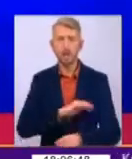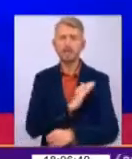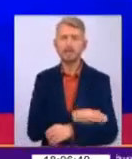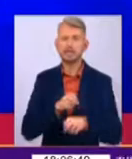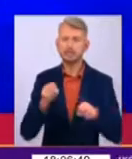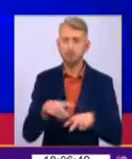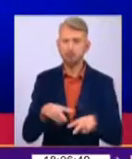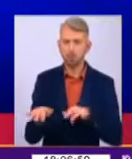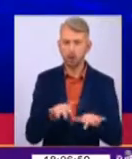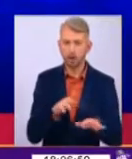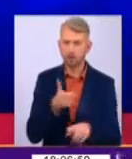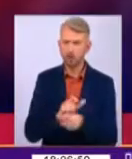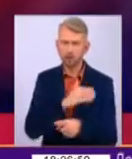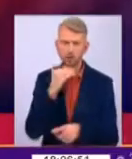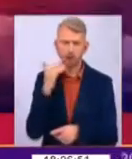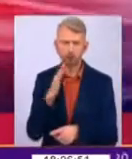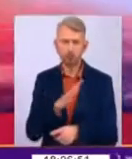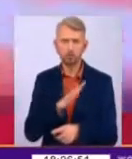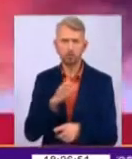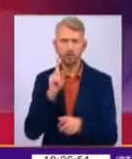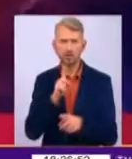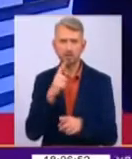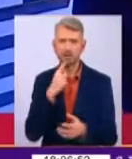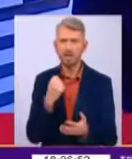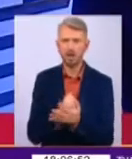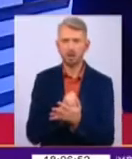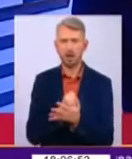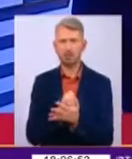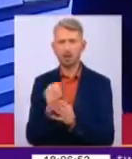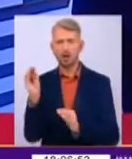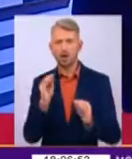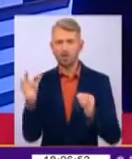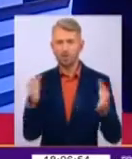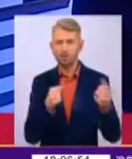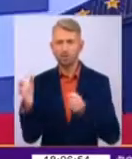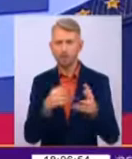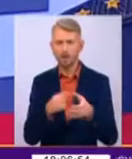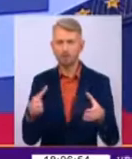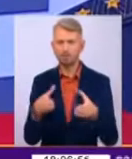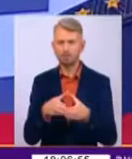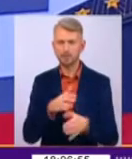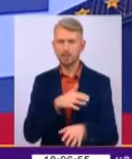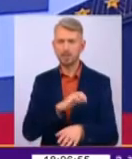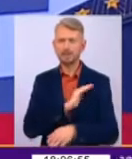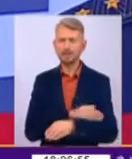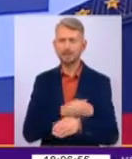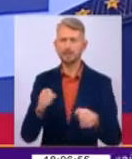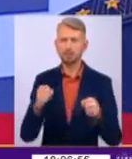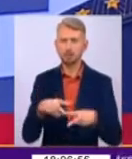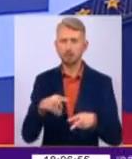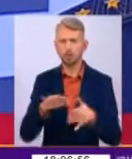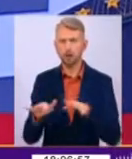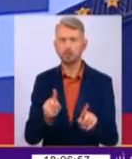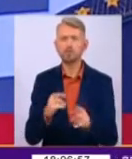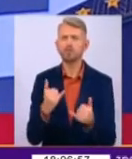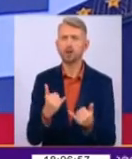спецоперації. Дуже багато було сприйняттям цього, з формуванням, власне, сил спецоперації. Так. Чим вони станом на зараз займаються?